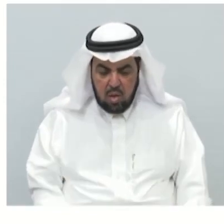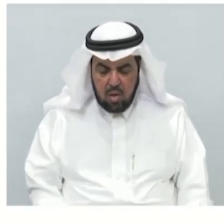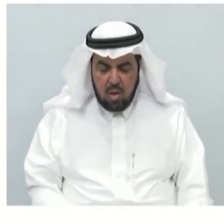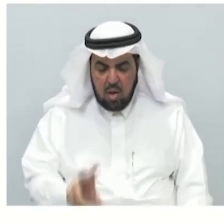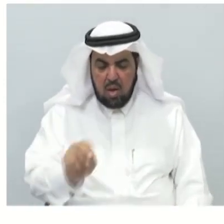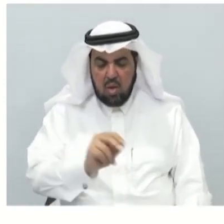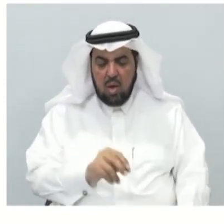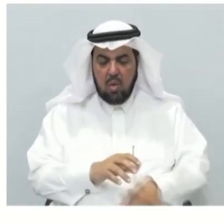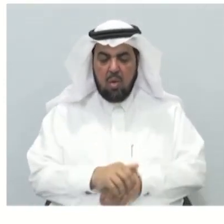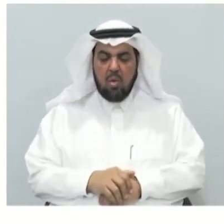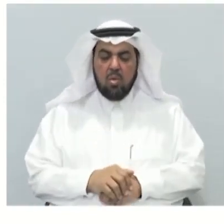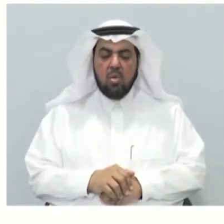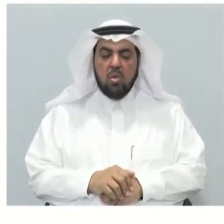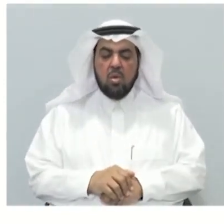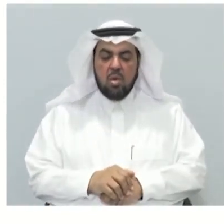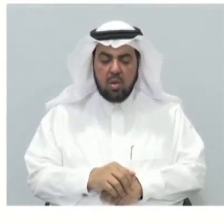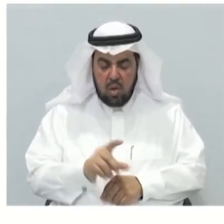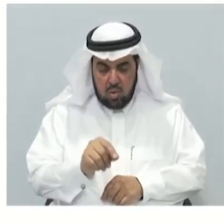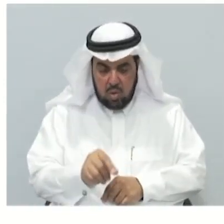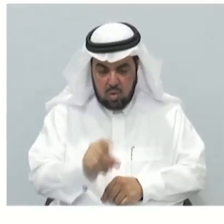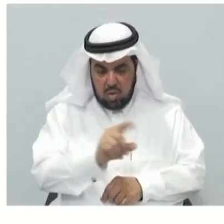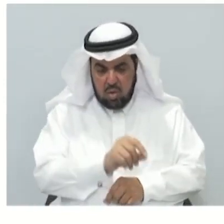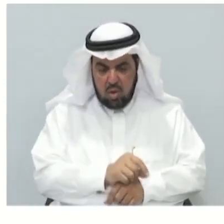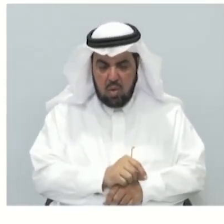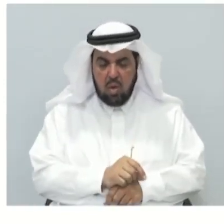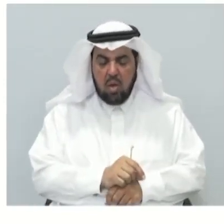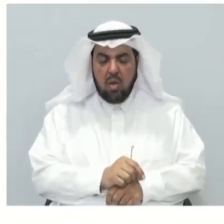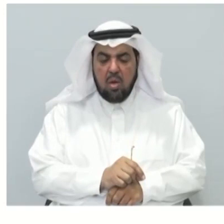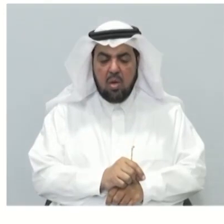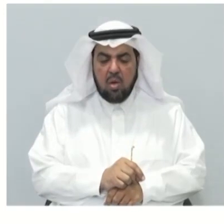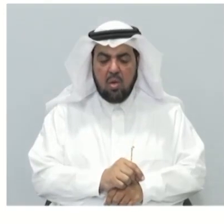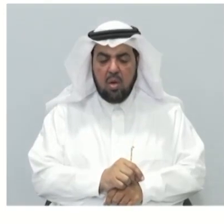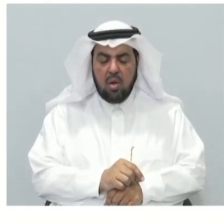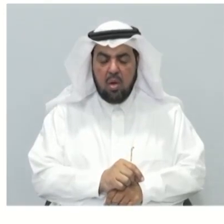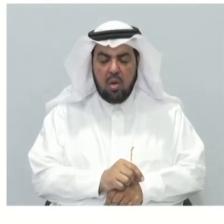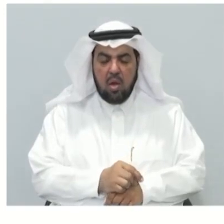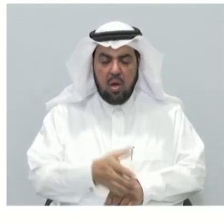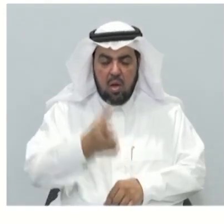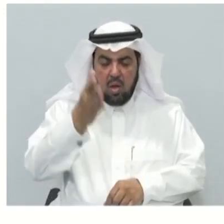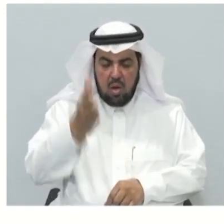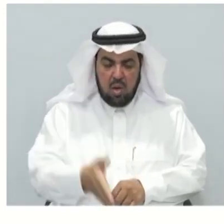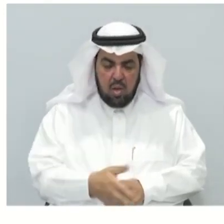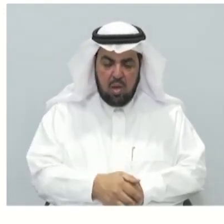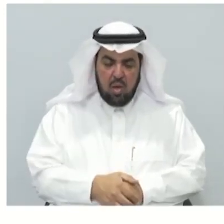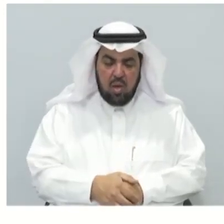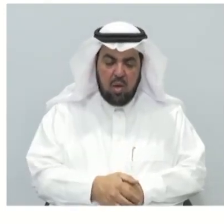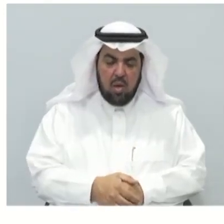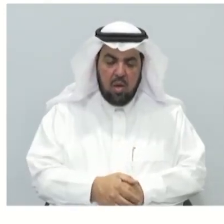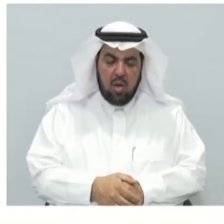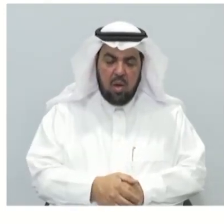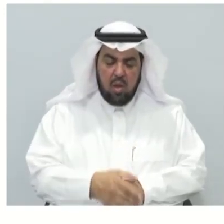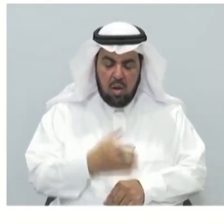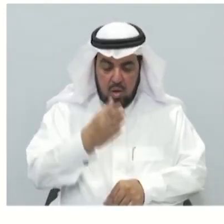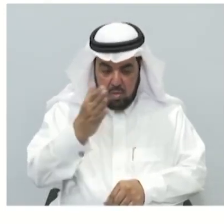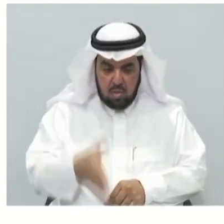تطابق هذه الزاويه وهذه الزاويه تطابق هذه الزاويه طيب وين الضلع هذا هو الضلع هذا الضلع الغير